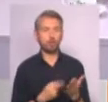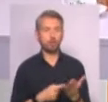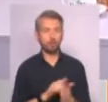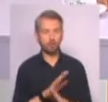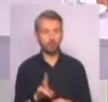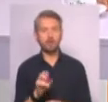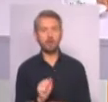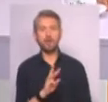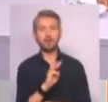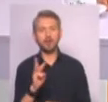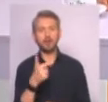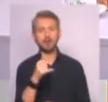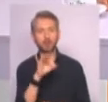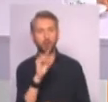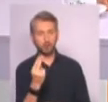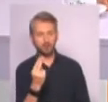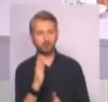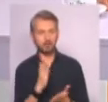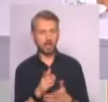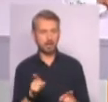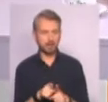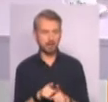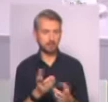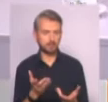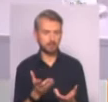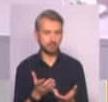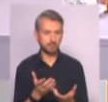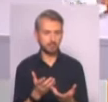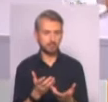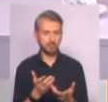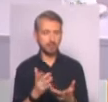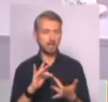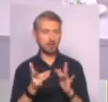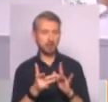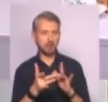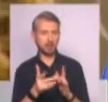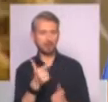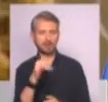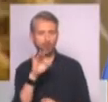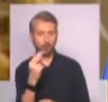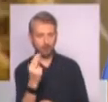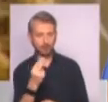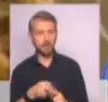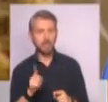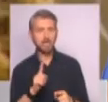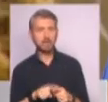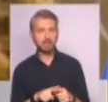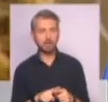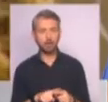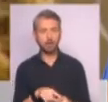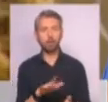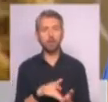сайті ГІО, це є такий інформаційний, ну, в інтернет можна забити, ГІО. Це